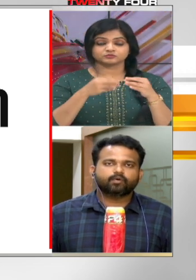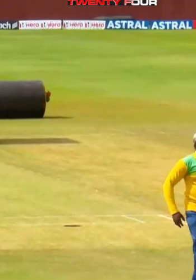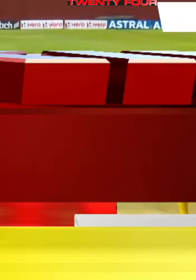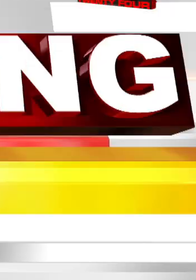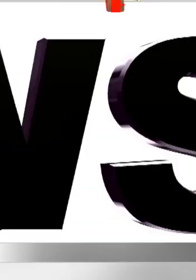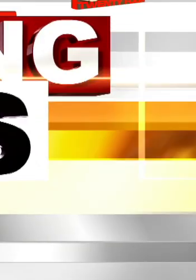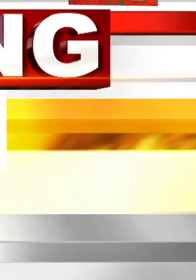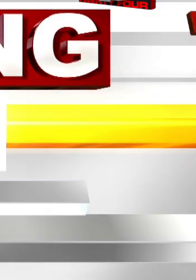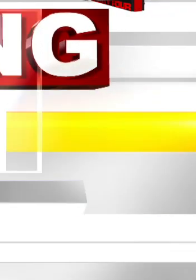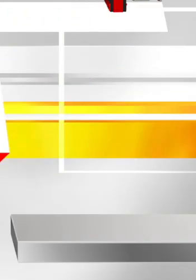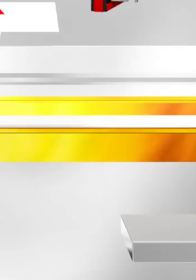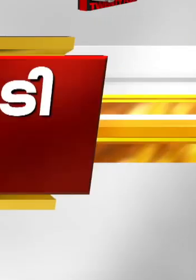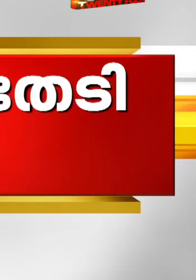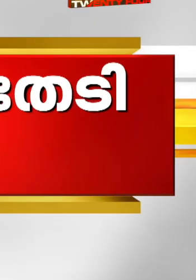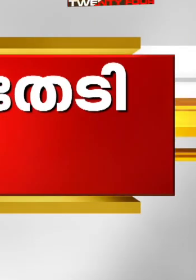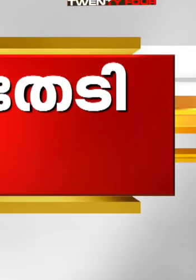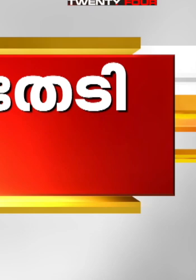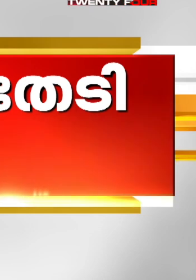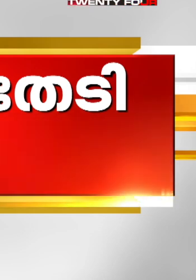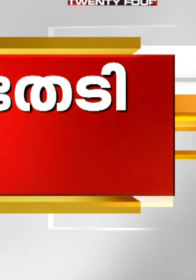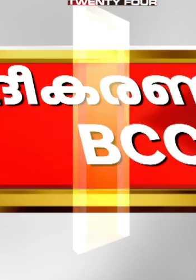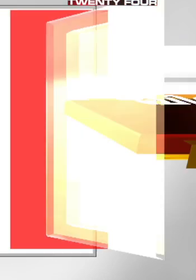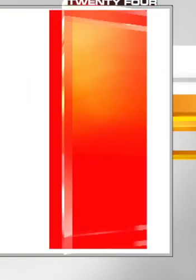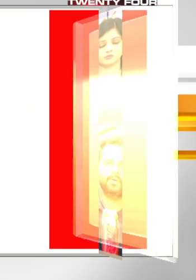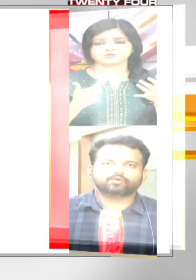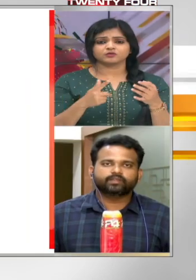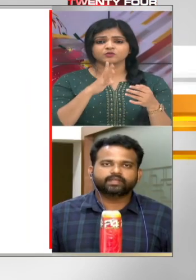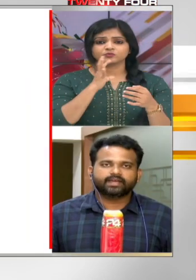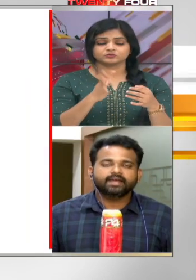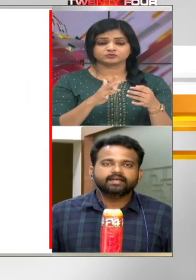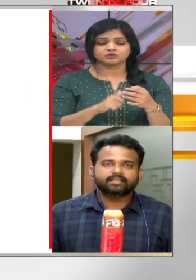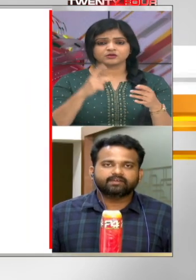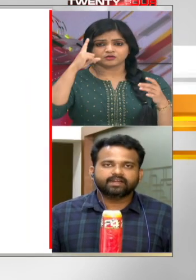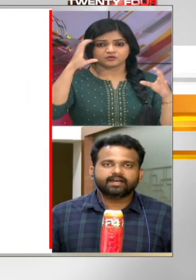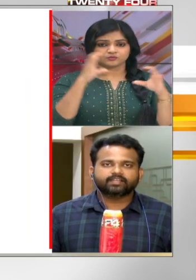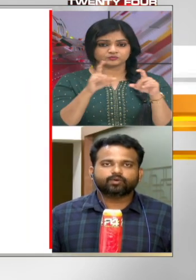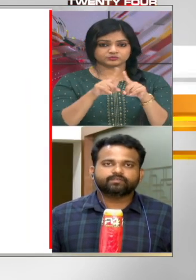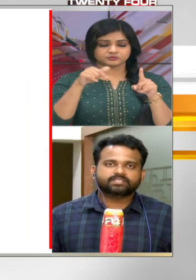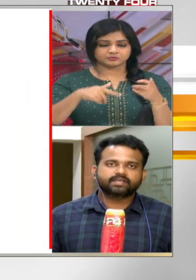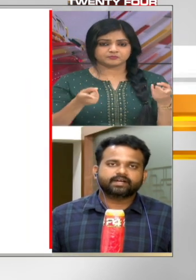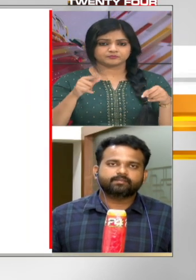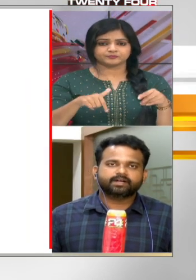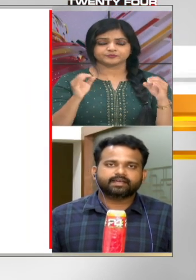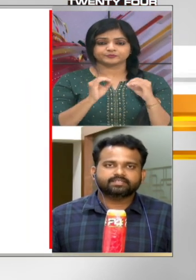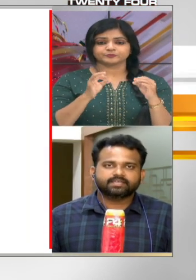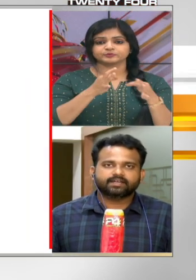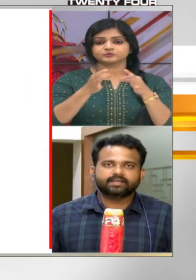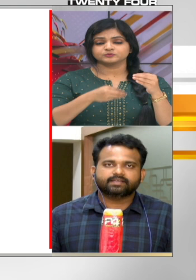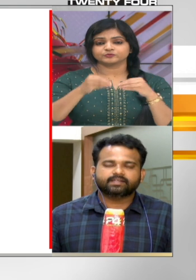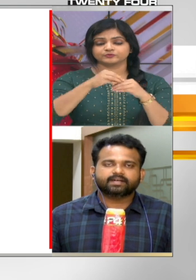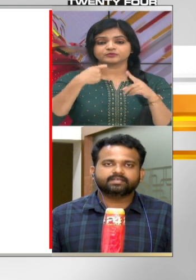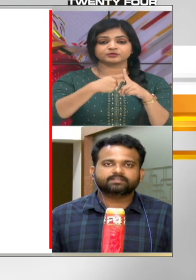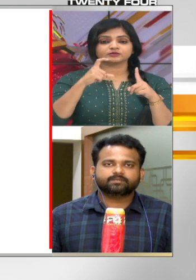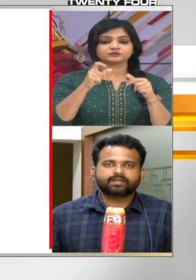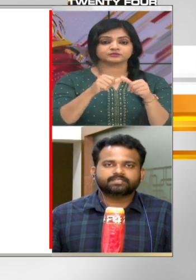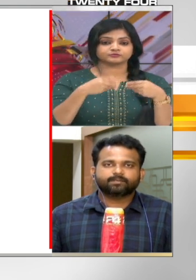ഇപ്പോൾ പ്രചരിക്കുന്ന വാർത്തകൾക്ക് അടിസ്ഥാനമില്ല. മറ്റ് ആശയക്കുഴപ്പങ്ങൾ ഒന്നും തന്നെ നിലവിലില്ല എന്നുള്ളൊരു വിശദീകരണമാണ് KCA നൽകിയിരിക്കുന്നത്.